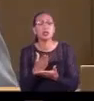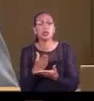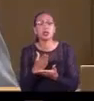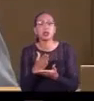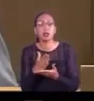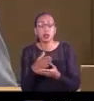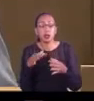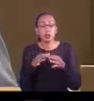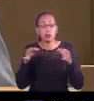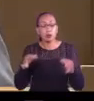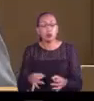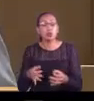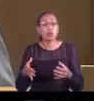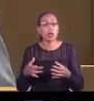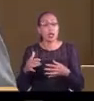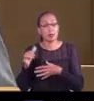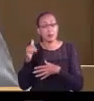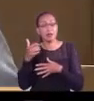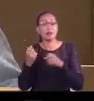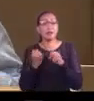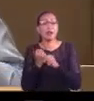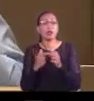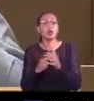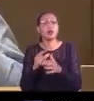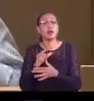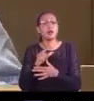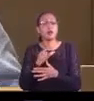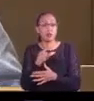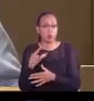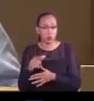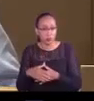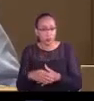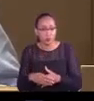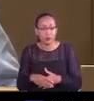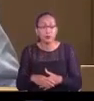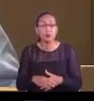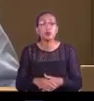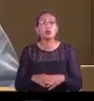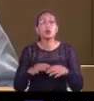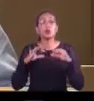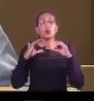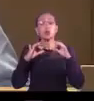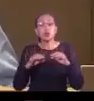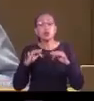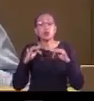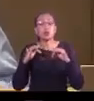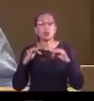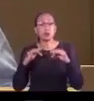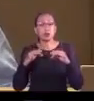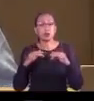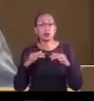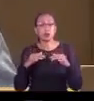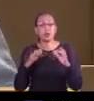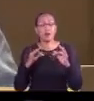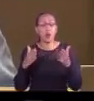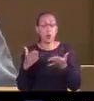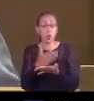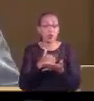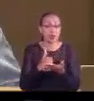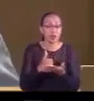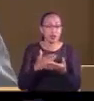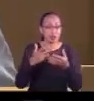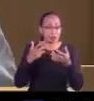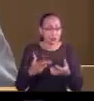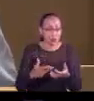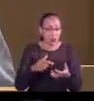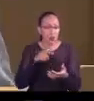de budget primitif 2022. Ce qui est mis dans les recettes souhaitées, en